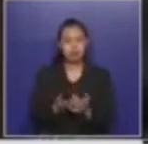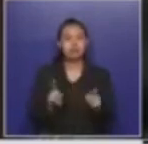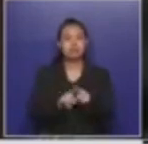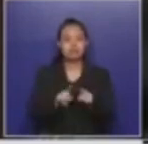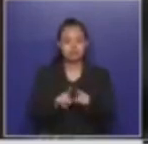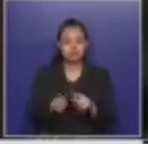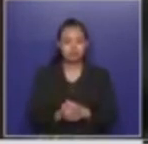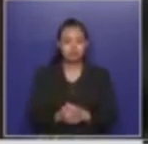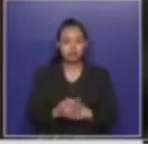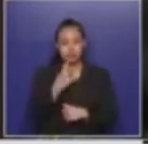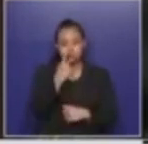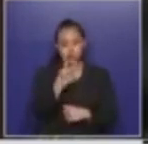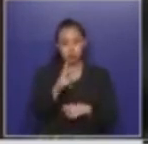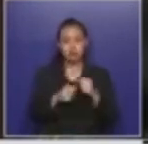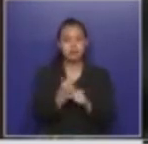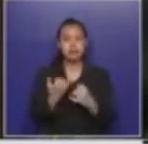มาดูนะคะว่าปีนี้